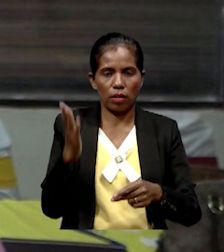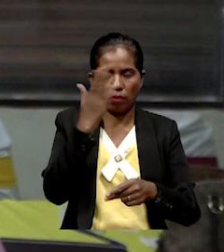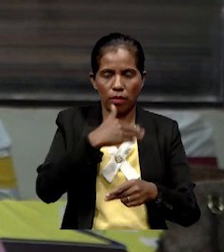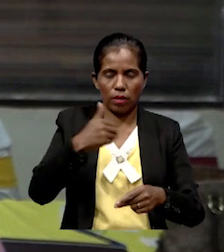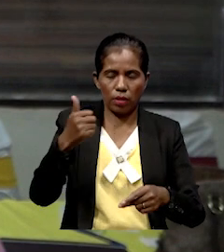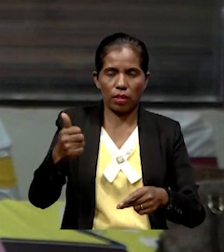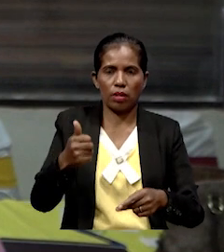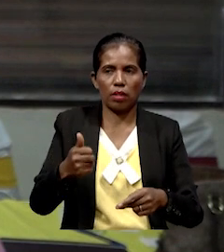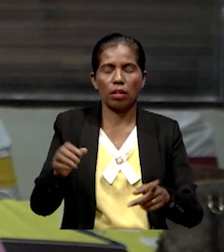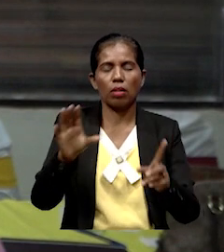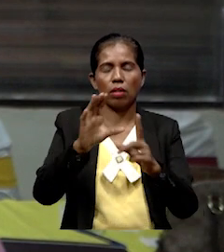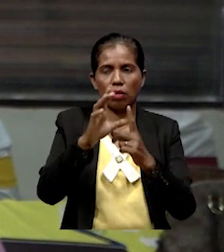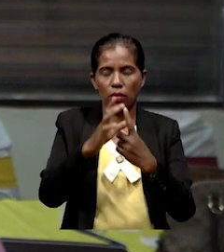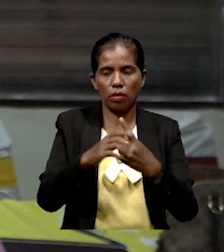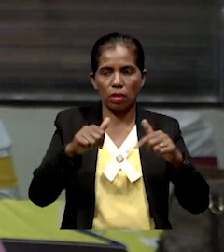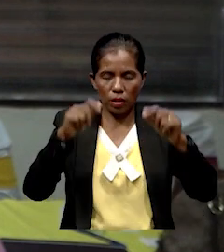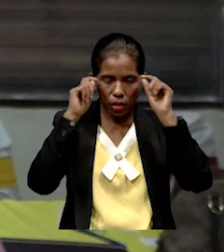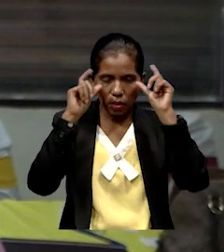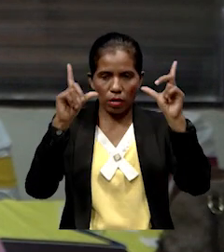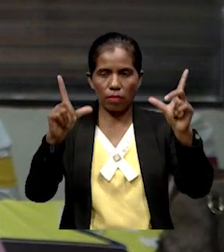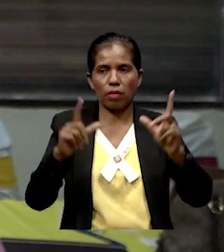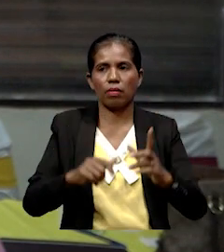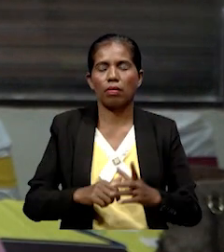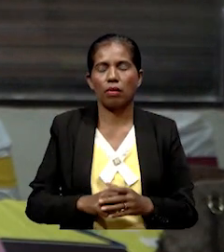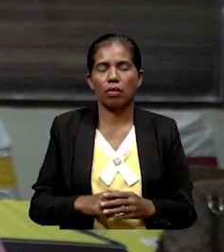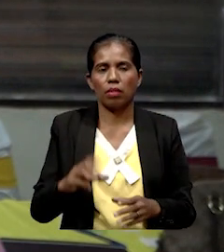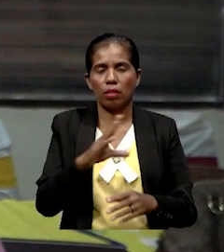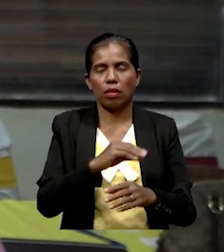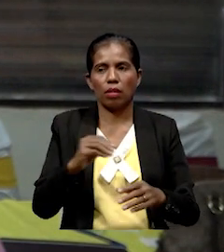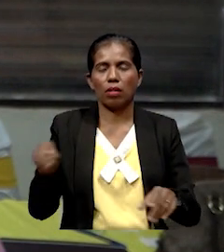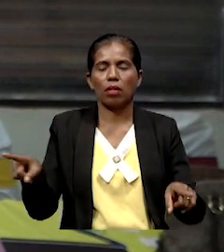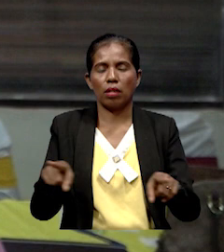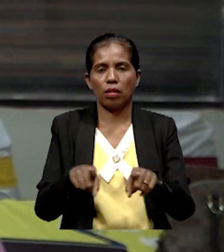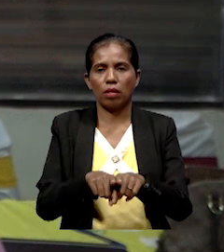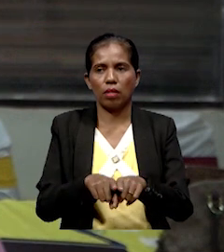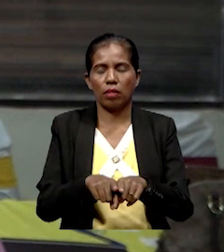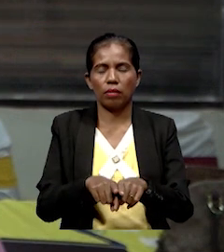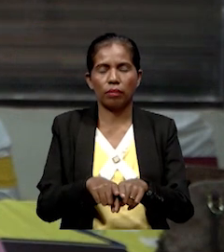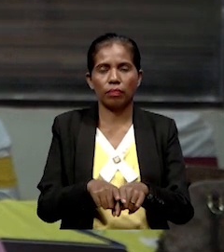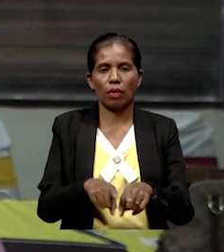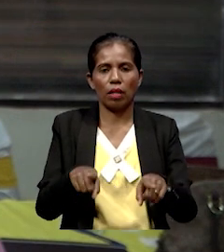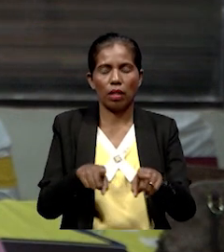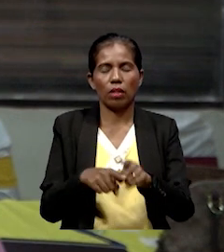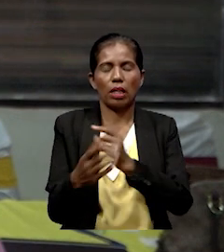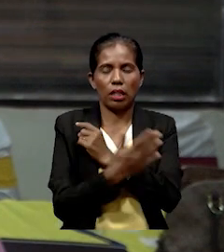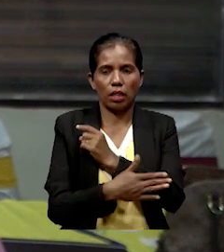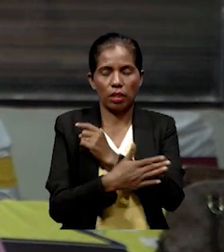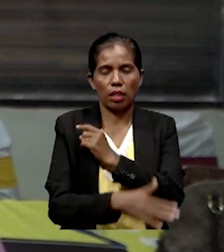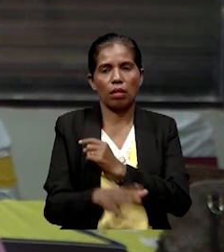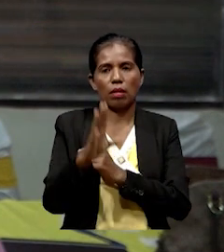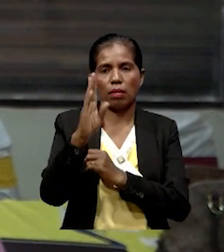Oh iya Timur dicompare halukum parsanga balik gorden tuh